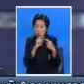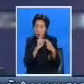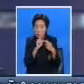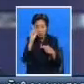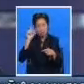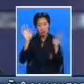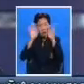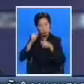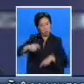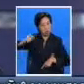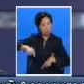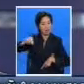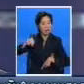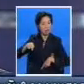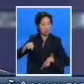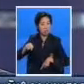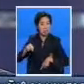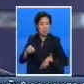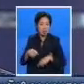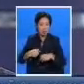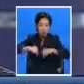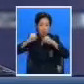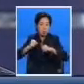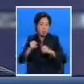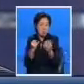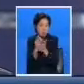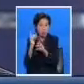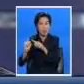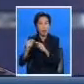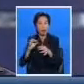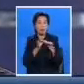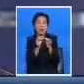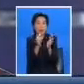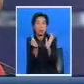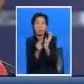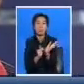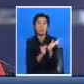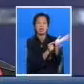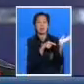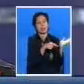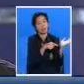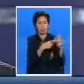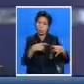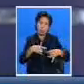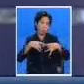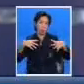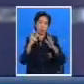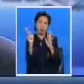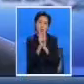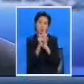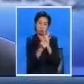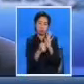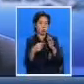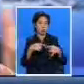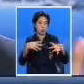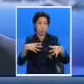ศาลตัดสินไม่ถูกหรือว่าอย่างนั้นอย่างนี้ซึ่งอันนี้มันไม่ได้เข้าหลักเกณฑ์เขาบอกว่าเขามีสิทธิ์นะครับ